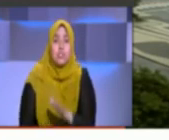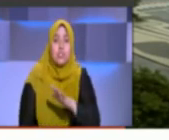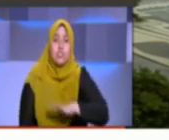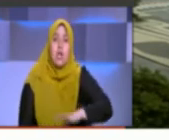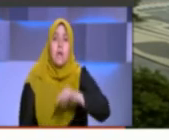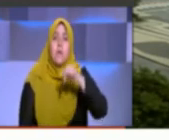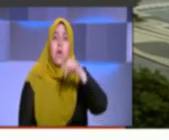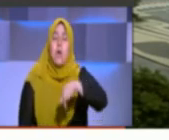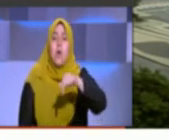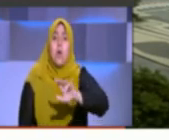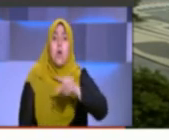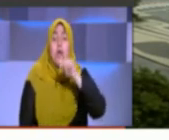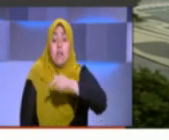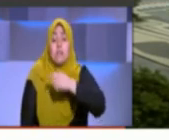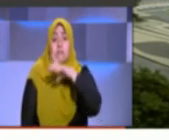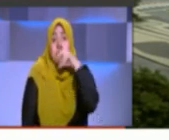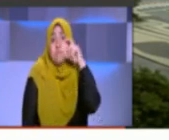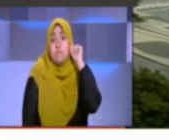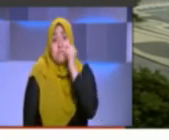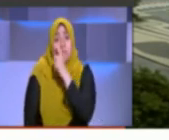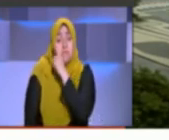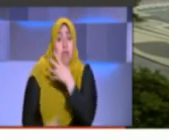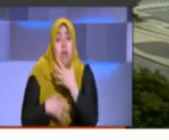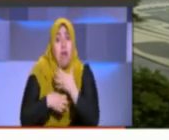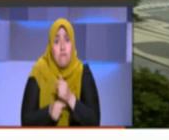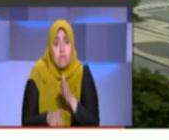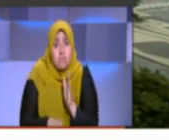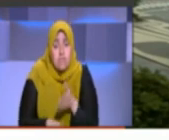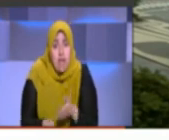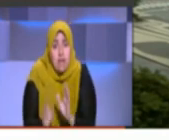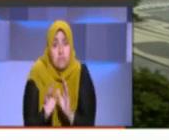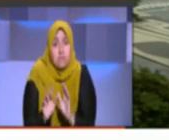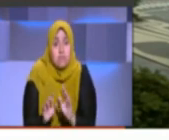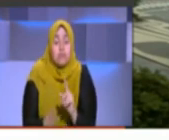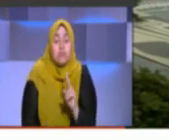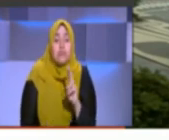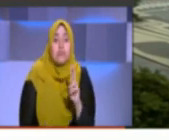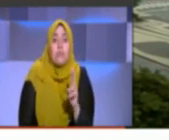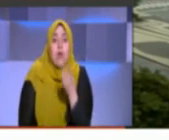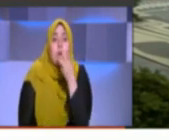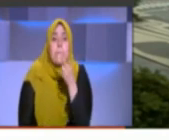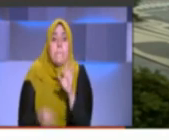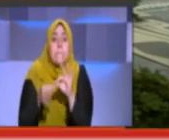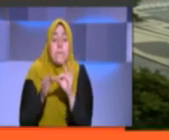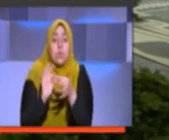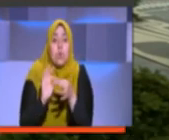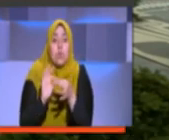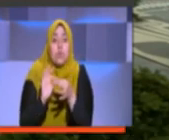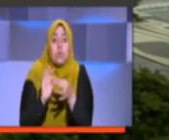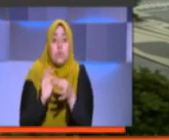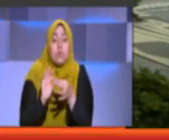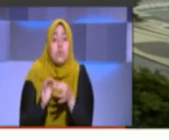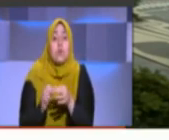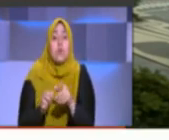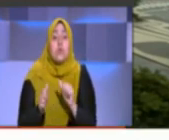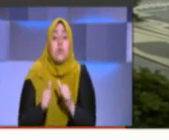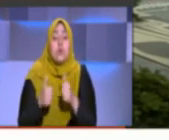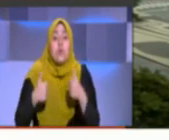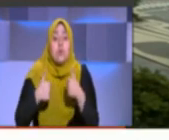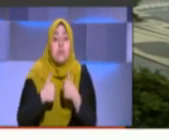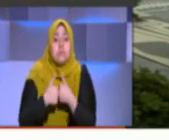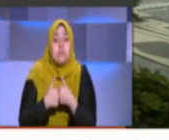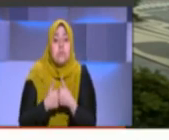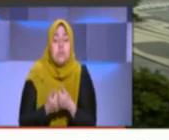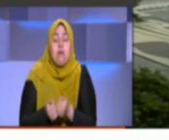خسر المجتمع الامريكي 17 مليون وظيفه، 17 مليون اسره اتشربت النهارده بسبب